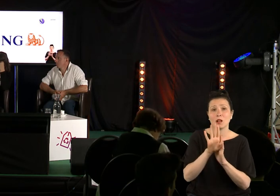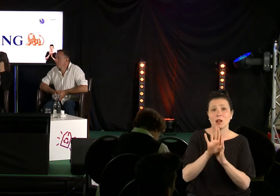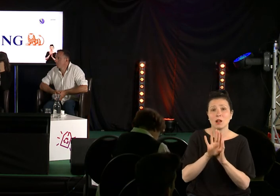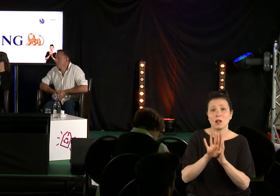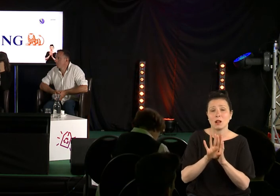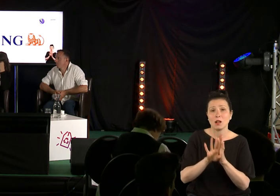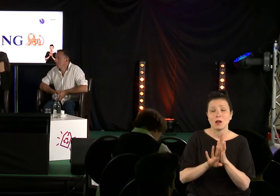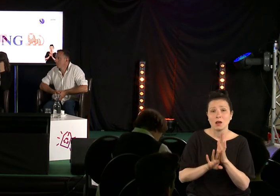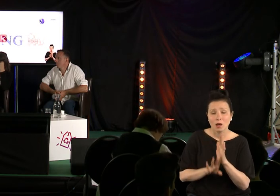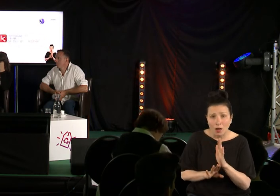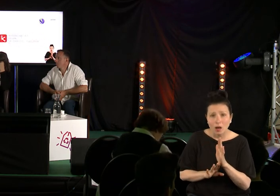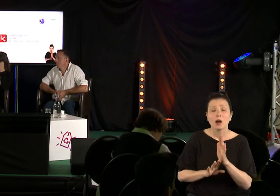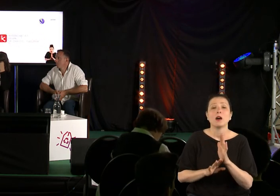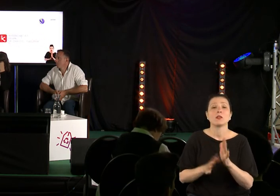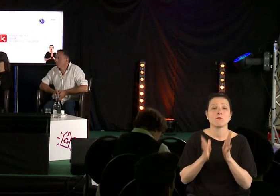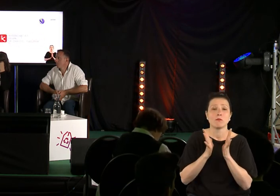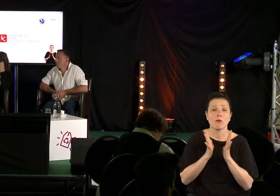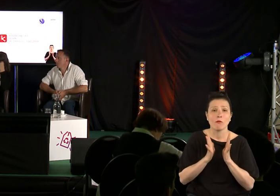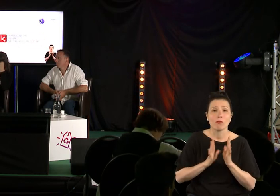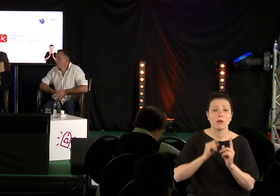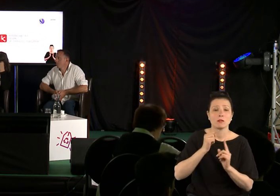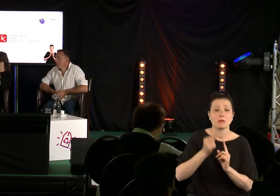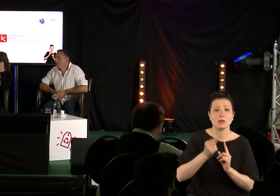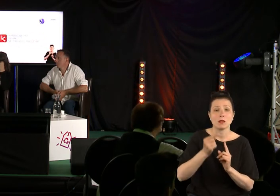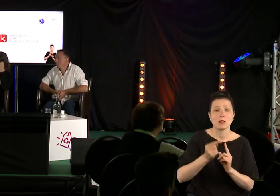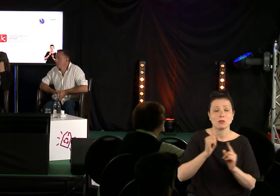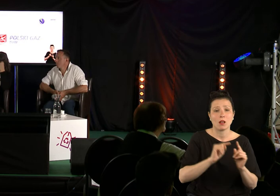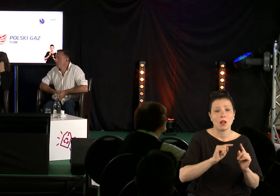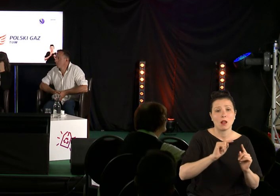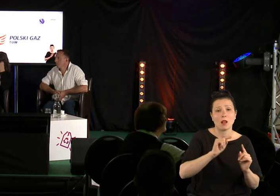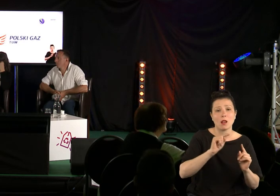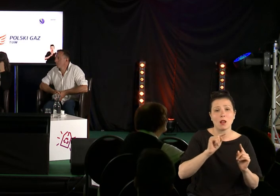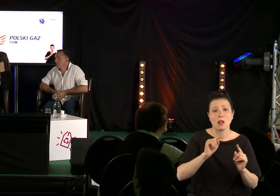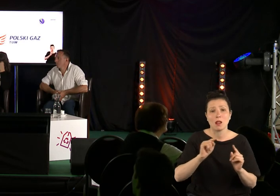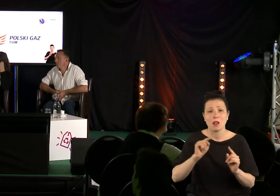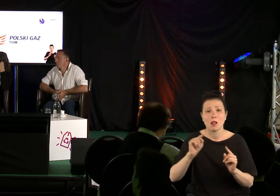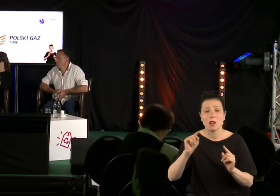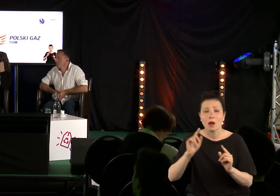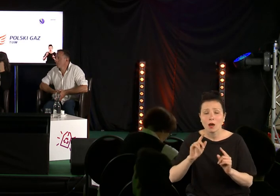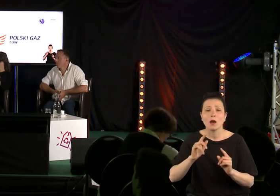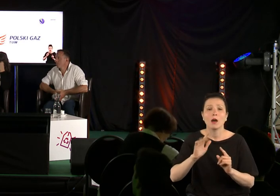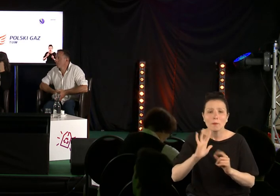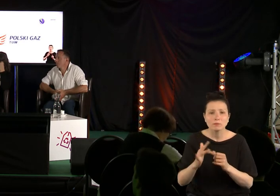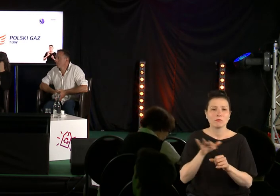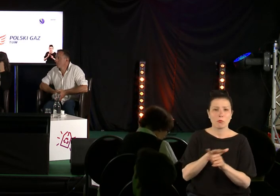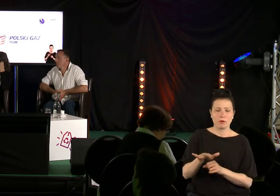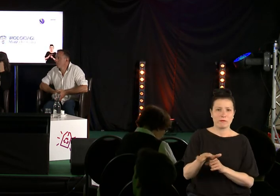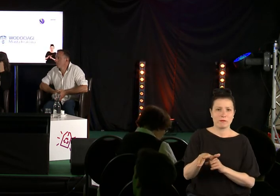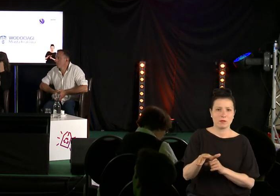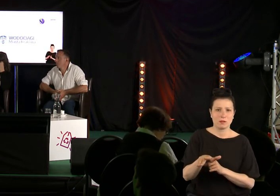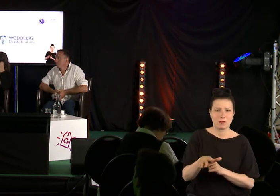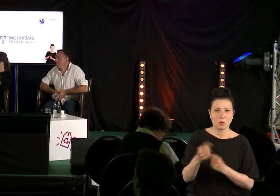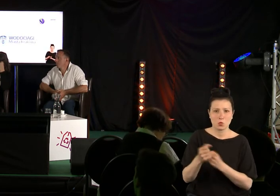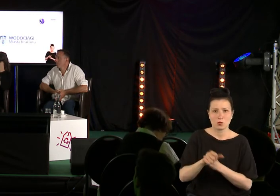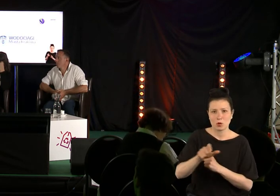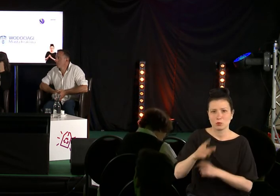strukturalna, spowolnienie cykliczne mogłyby się negatywnie w dużej mierze odbić, w szczególności właśnie na osobach niepełnosprawnych,